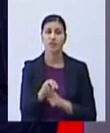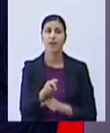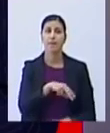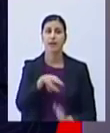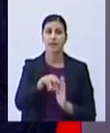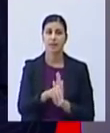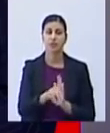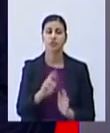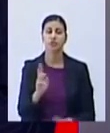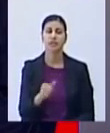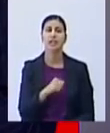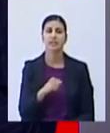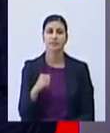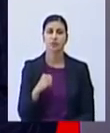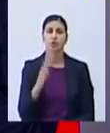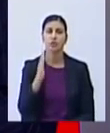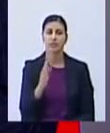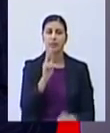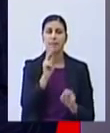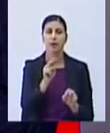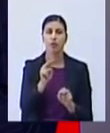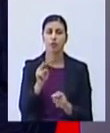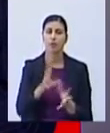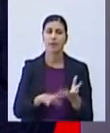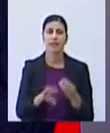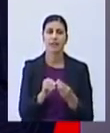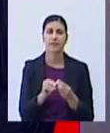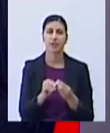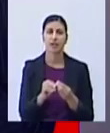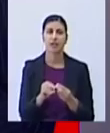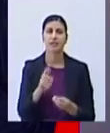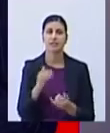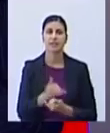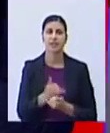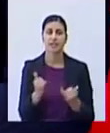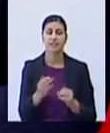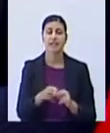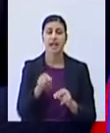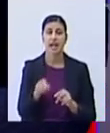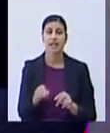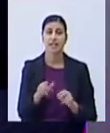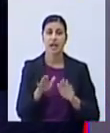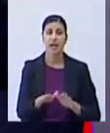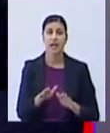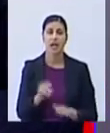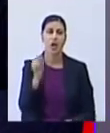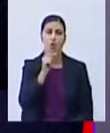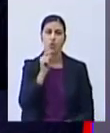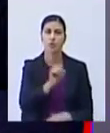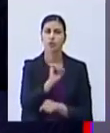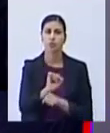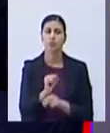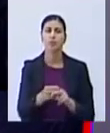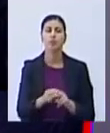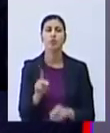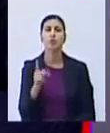პარლამენტში და თვითონ ხდებიან მაკონტროლებელი ყველა ფრის და ყველასი, აი აქ ეკონომიკა იჭედება ერთ ადგილზე, იმიტომ